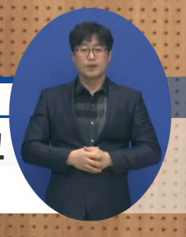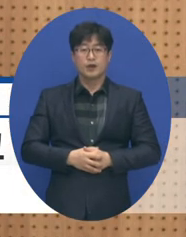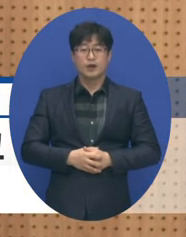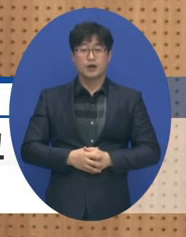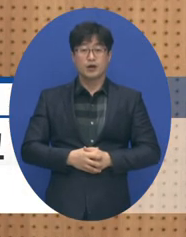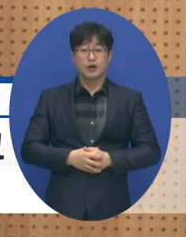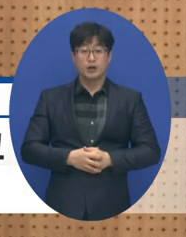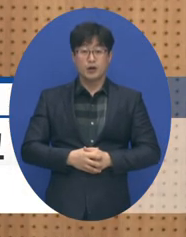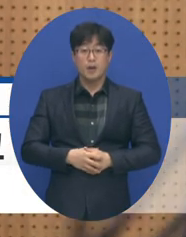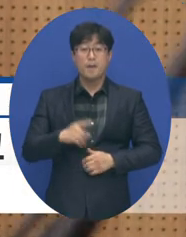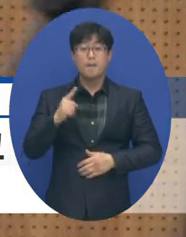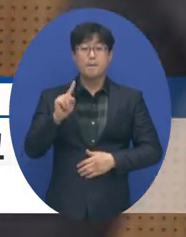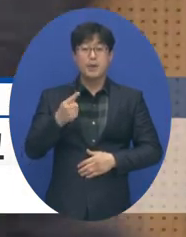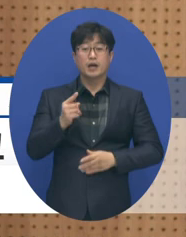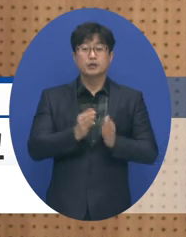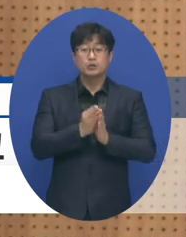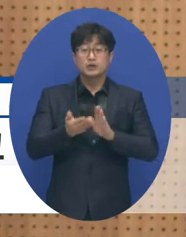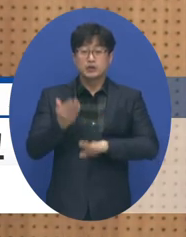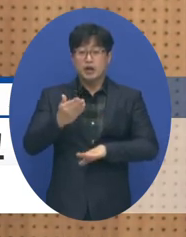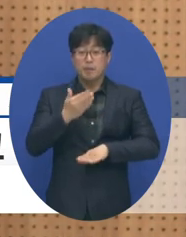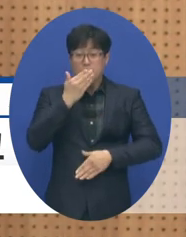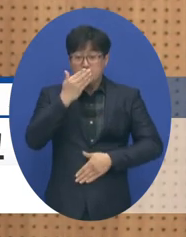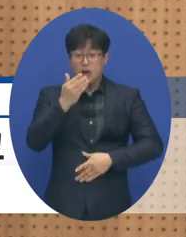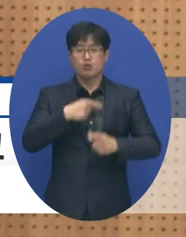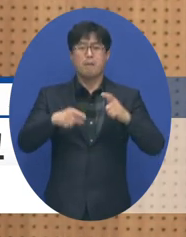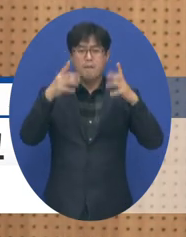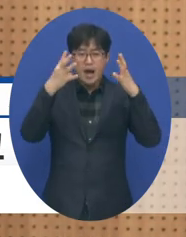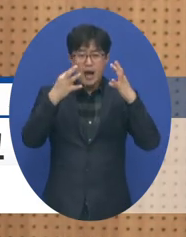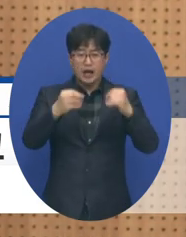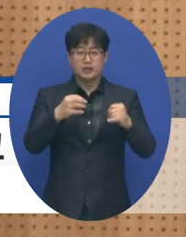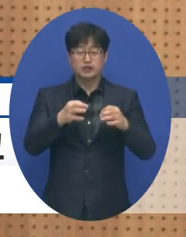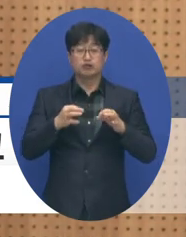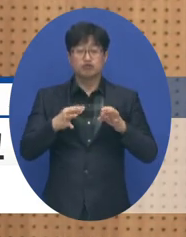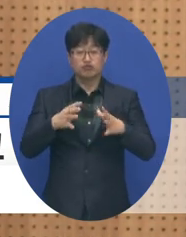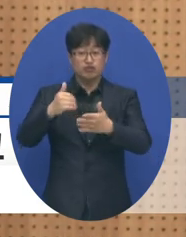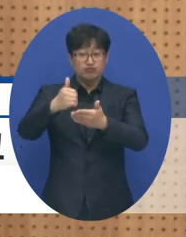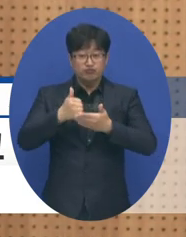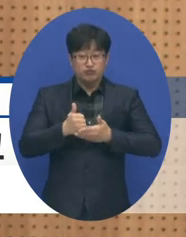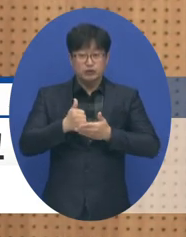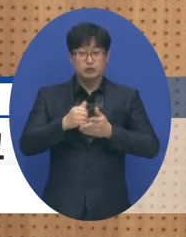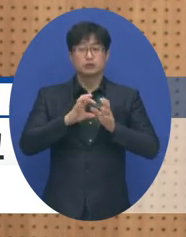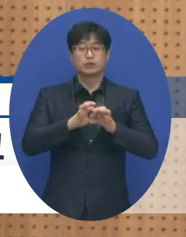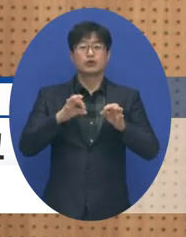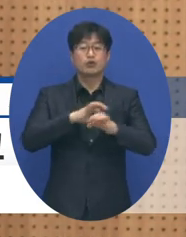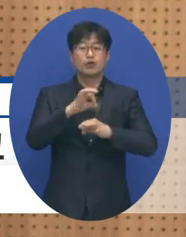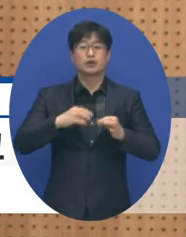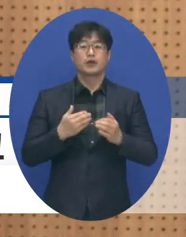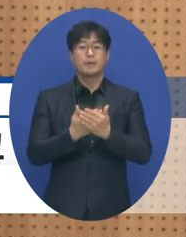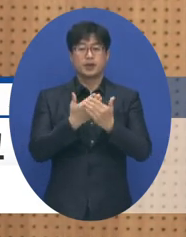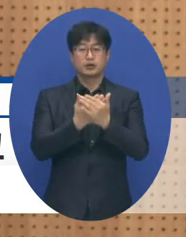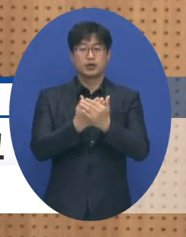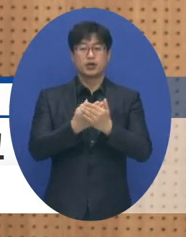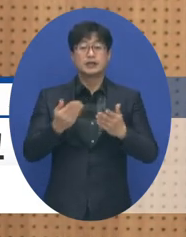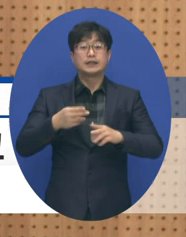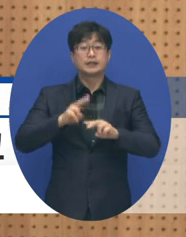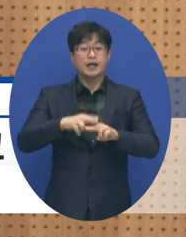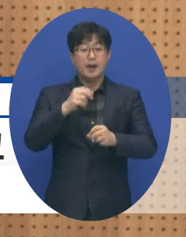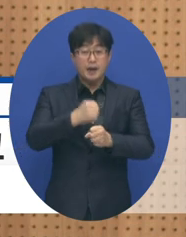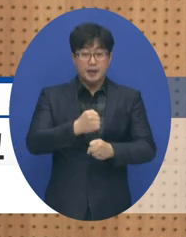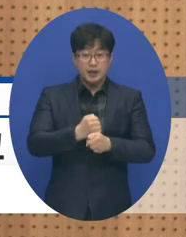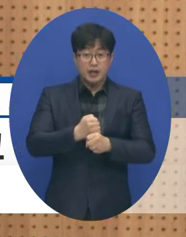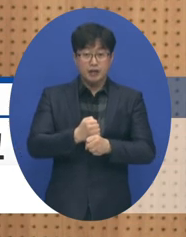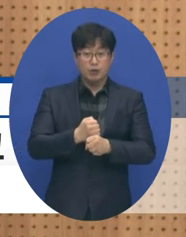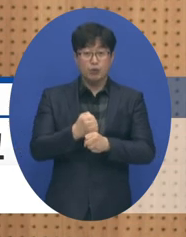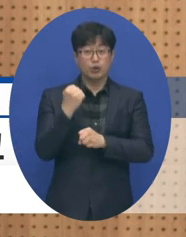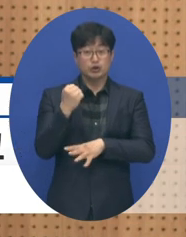최소한 100조 이상, 가능하면 더 많이 우리 투자 유치를 통해서 경제 활성화를 하고 일자리